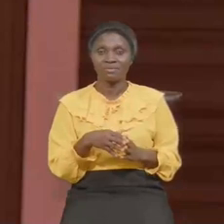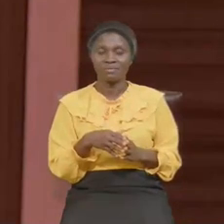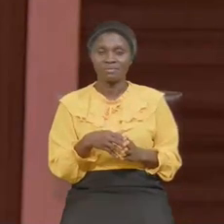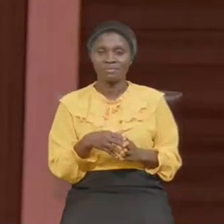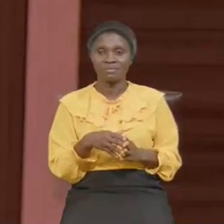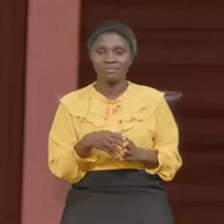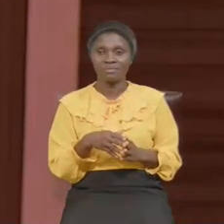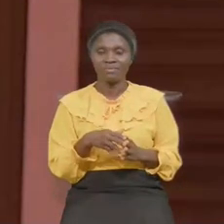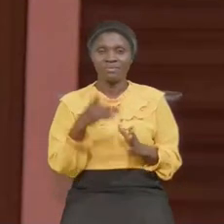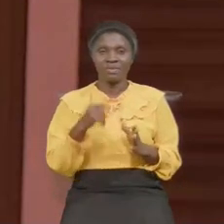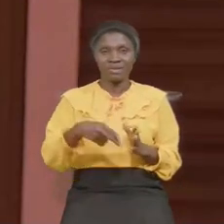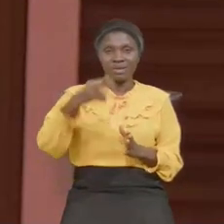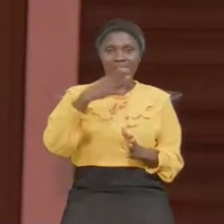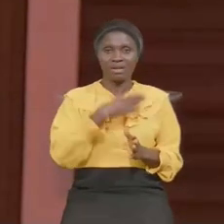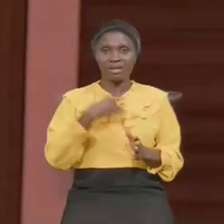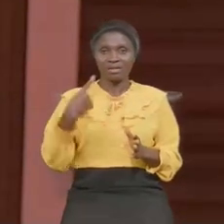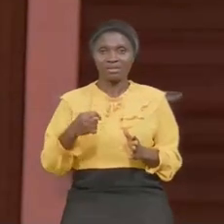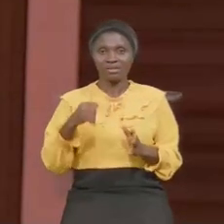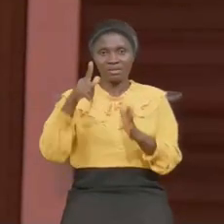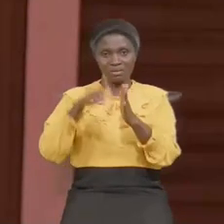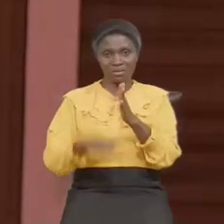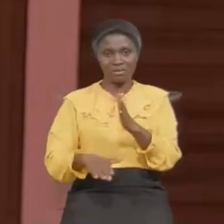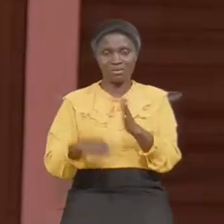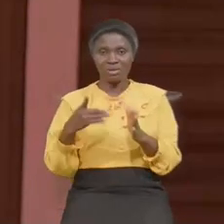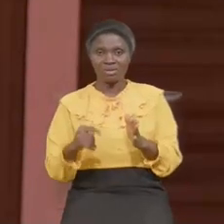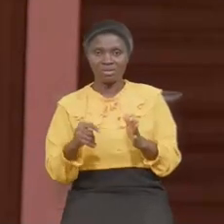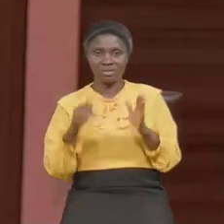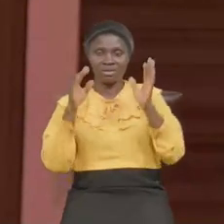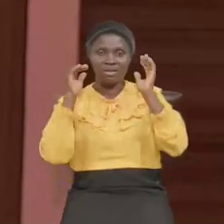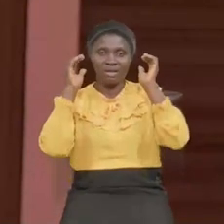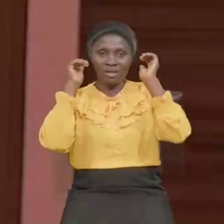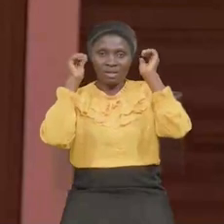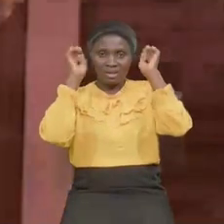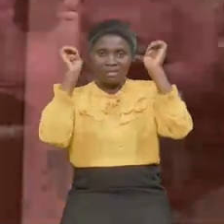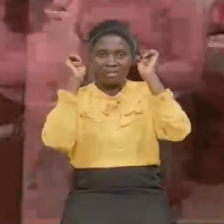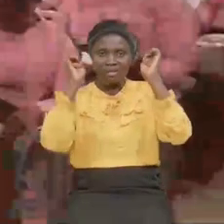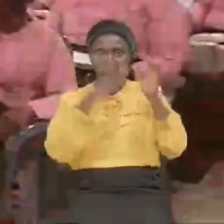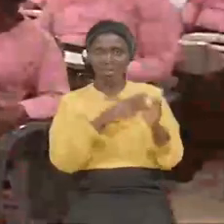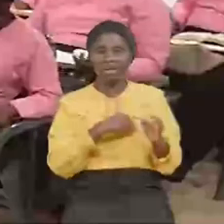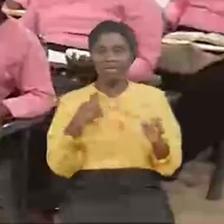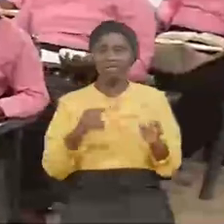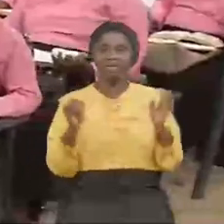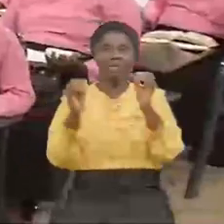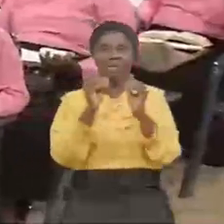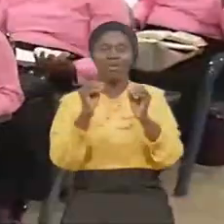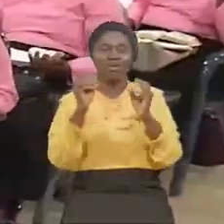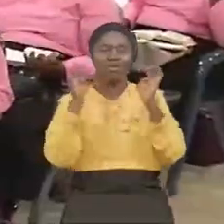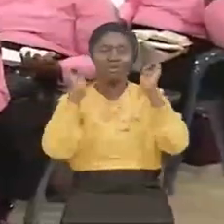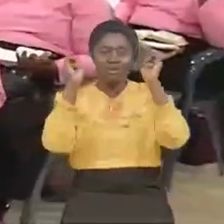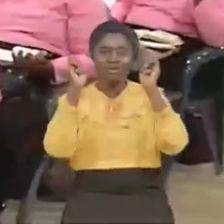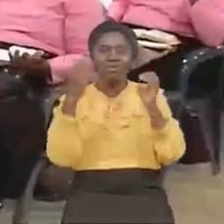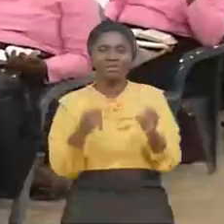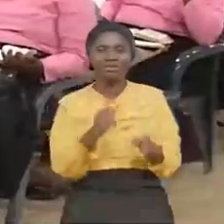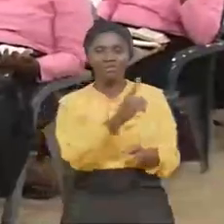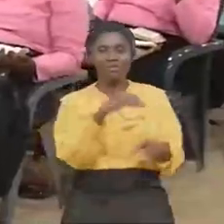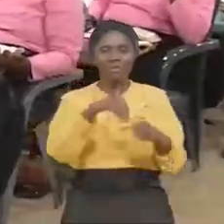bas, les éduqués, ceux qui ne sont pas éduqués, ceux qui sont dans le champ, ceux qui